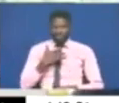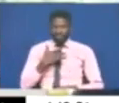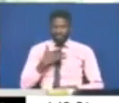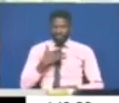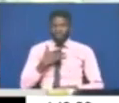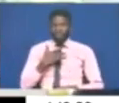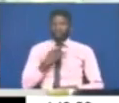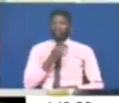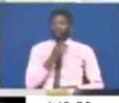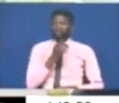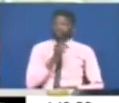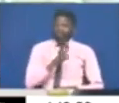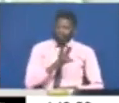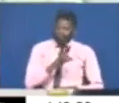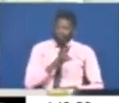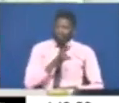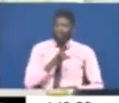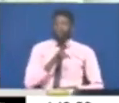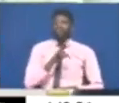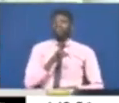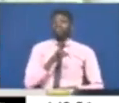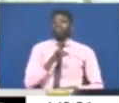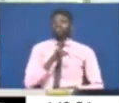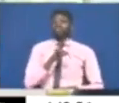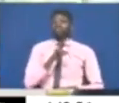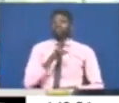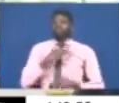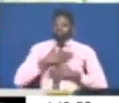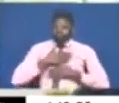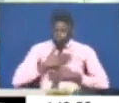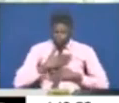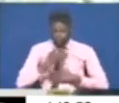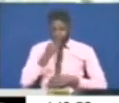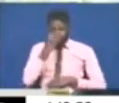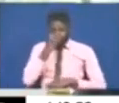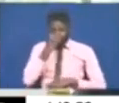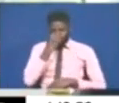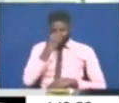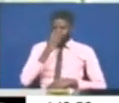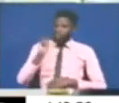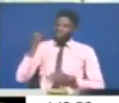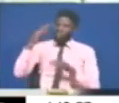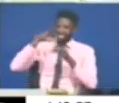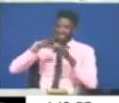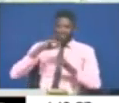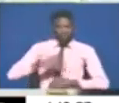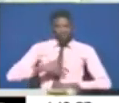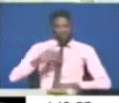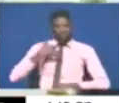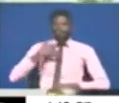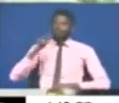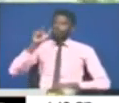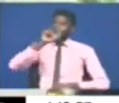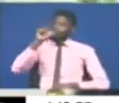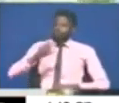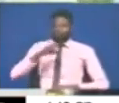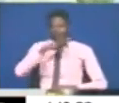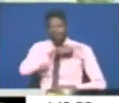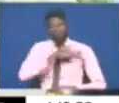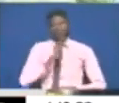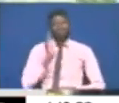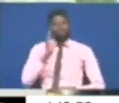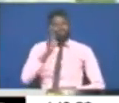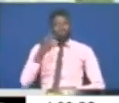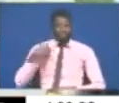mteule, mengi kama wapwani tunaona yakija. Kitu tunachoomba kama wapwani,